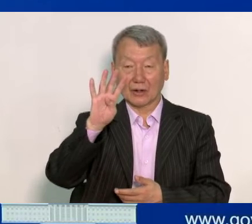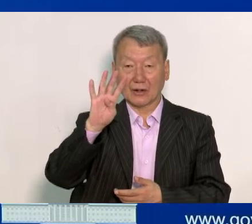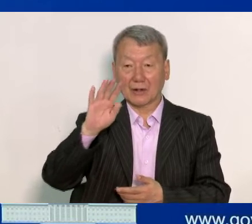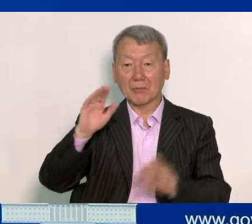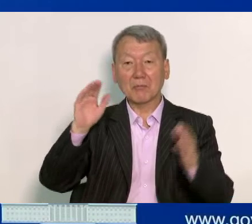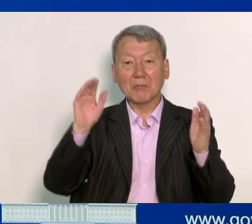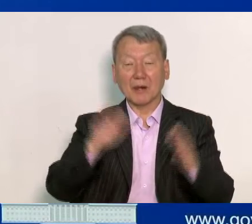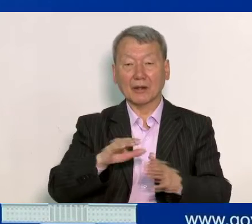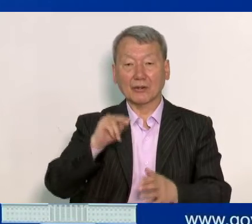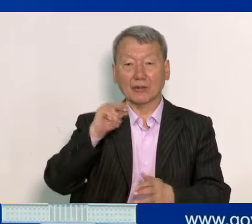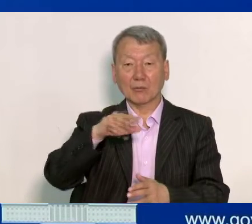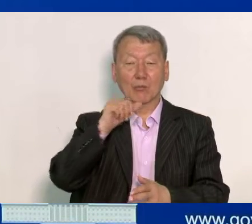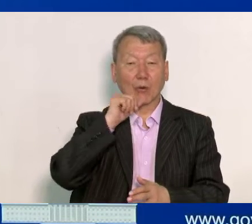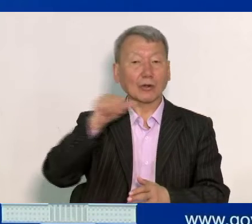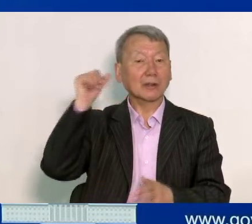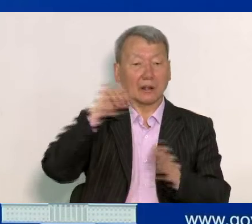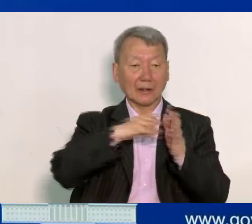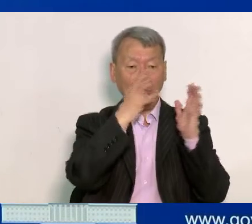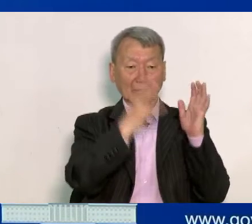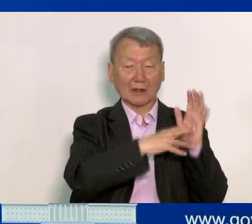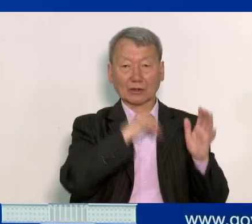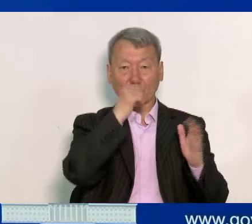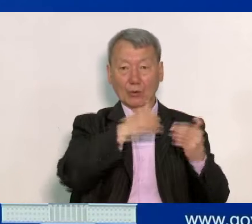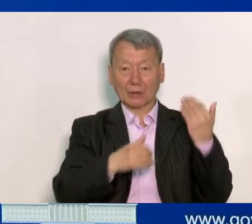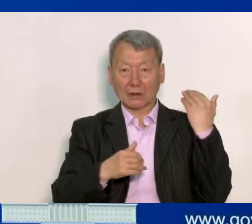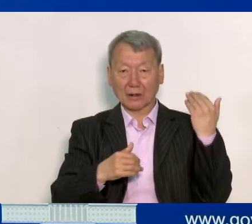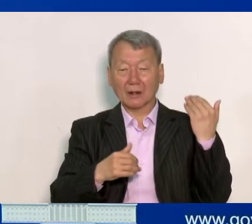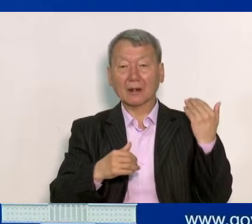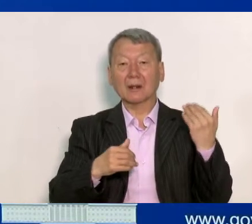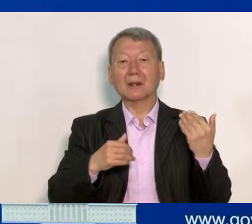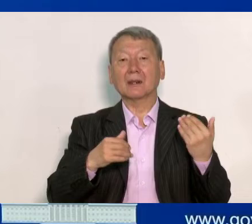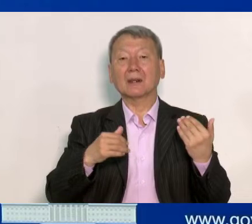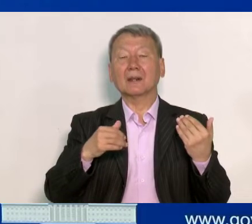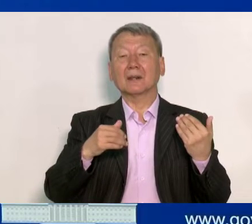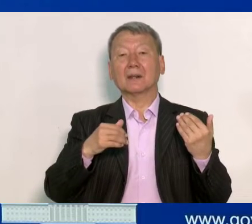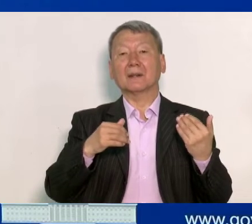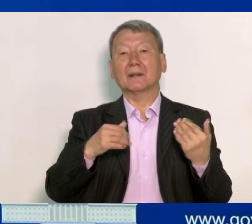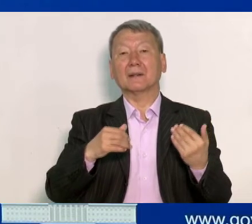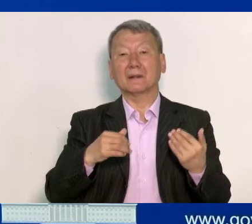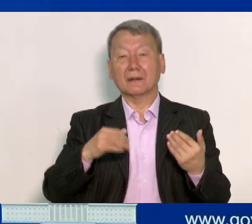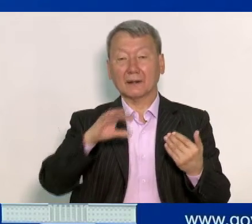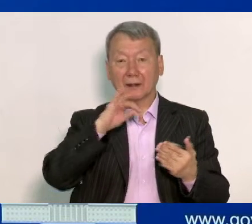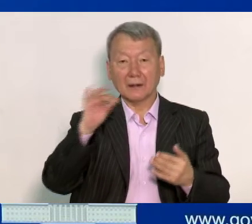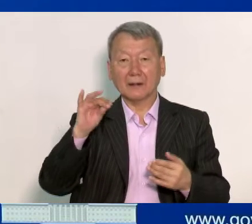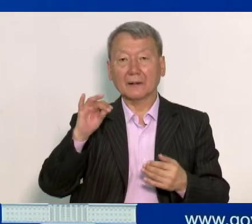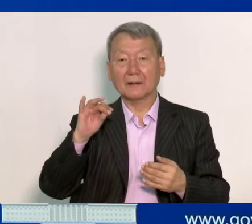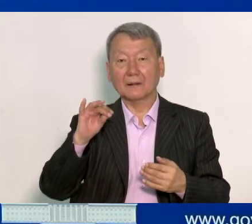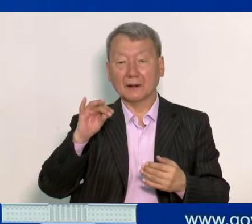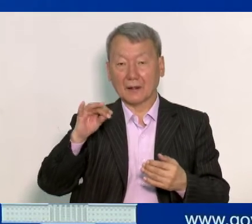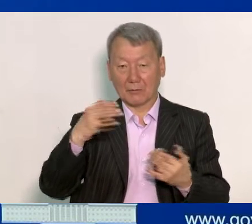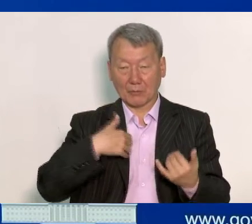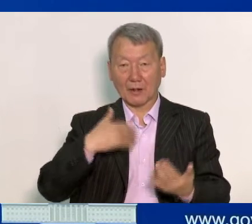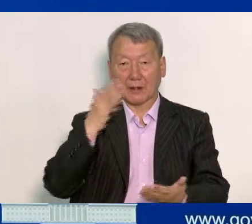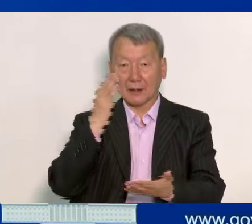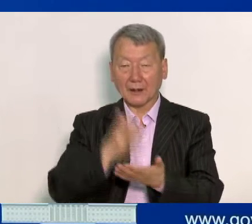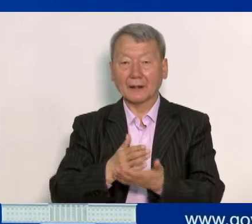меньше, чем прошлый 2019 год. И мы